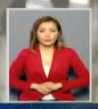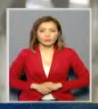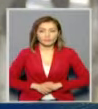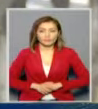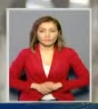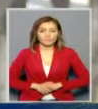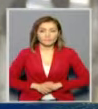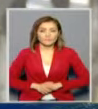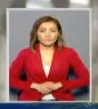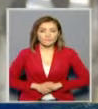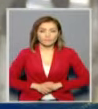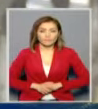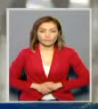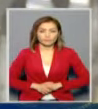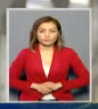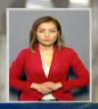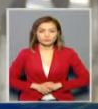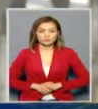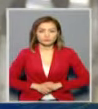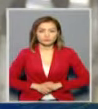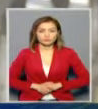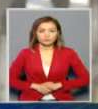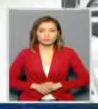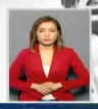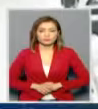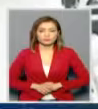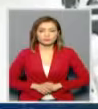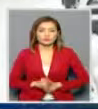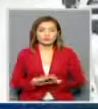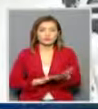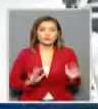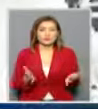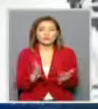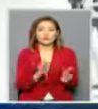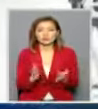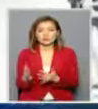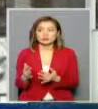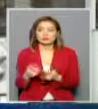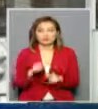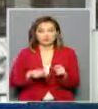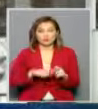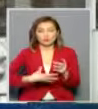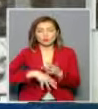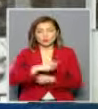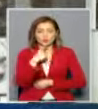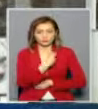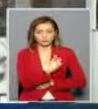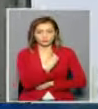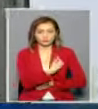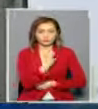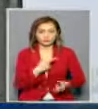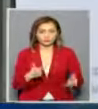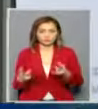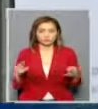ту политику, о которой говорит президент Токаев. События последних дней стали проверкой целостности нашего государства,